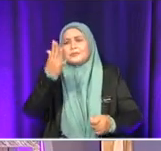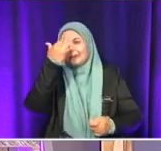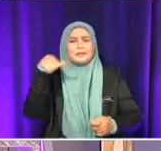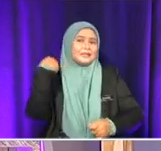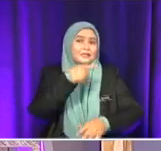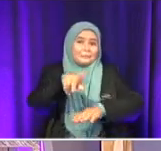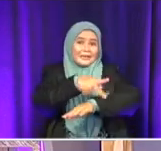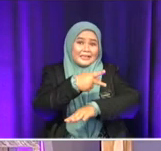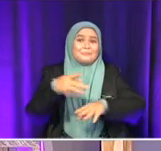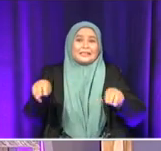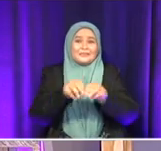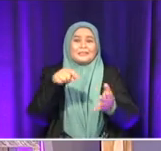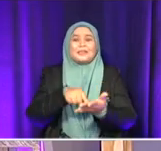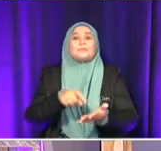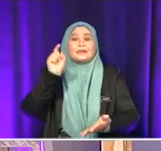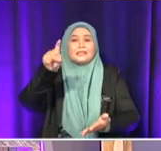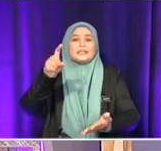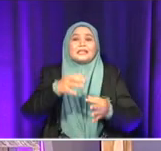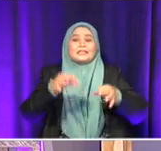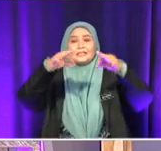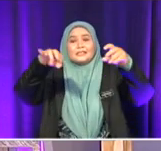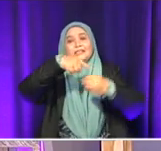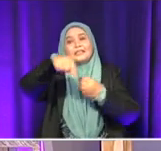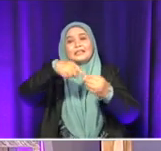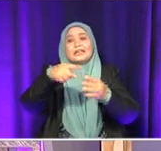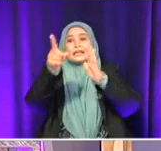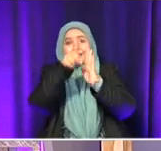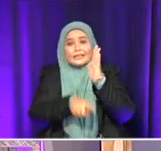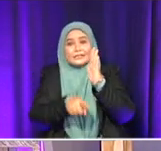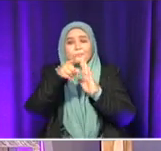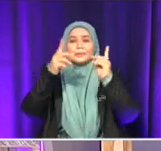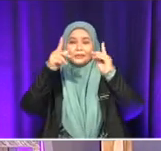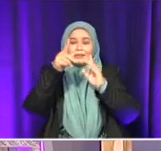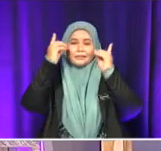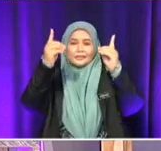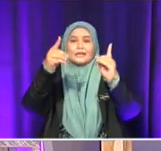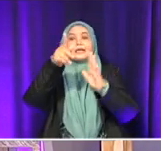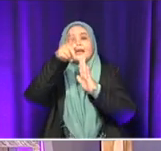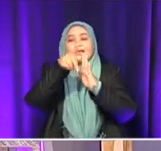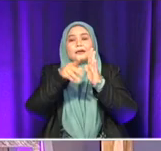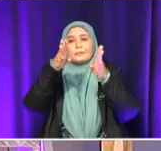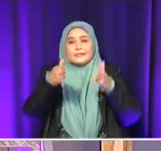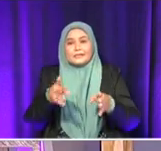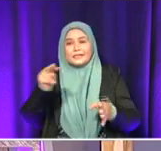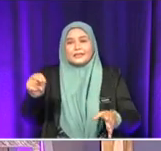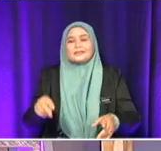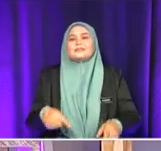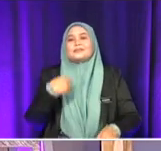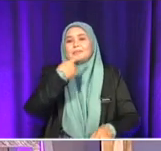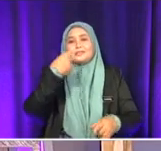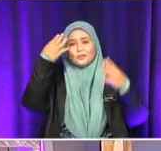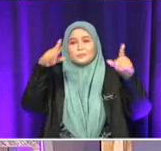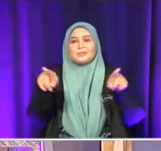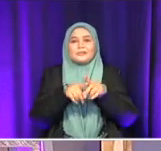mejami pastinya pada hari ini kita nak cerita tentang dasar pendidikan kebangsaan Siapakah guru besarnya kita pada hari ini kita